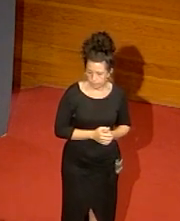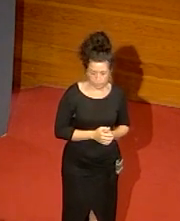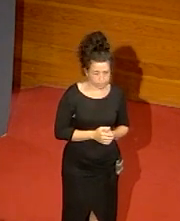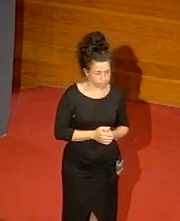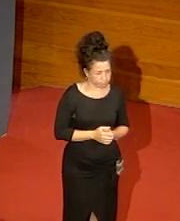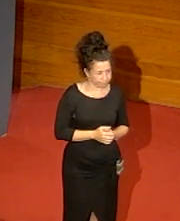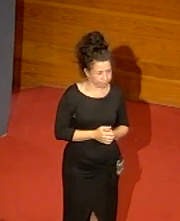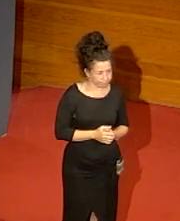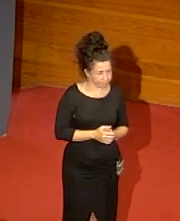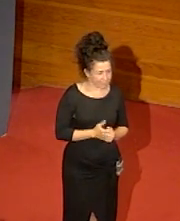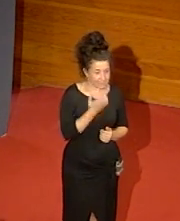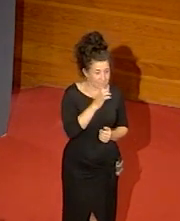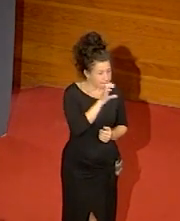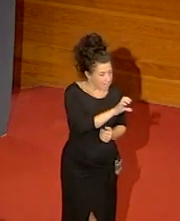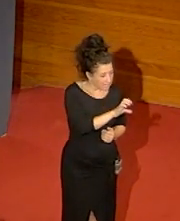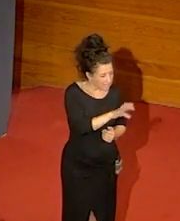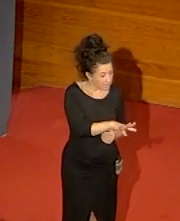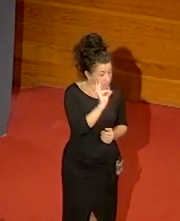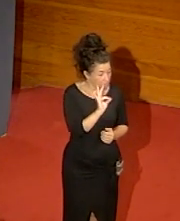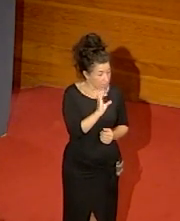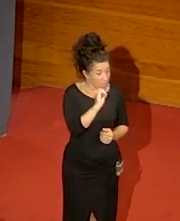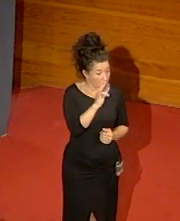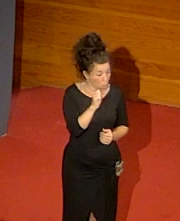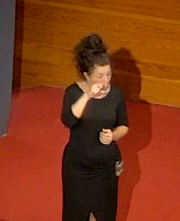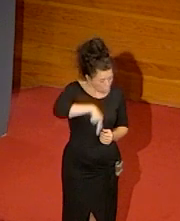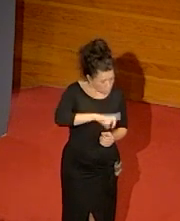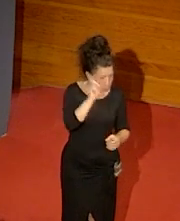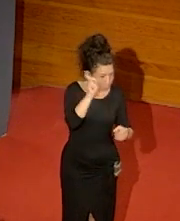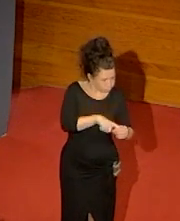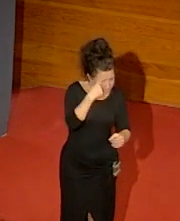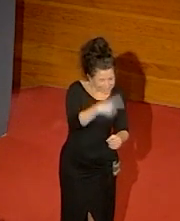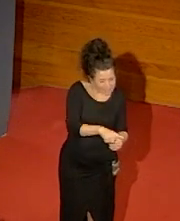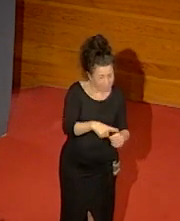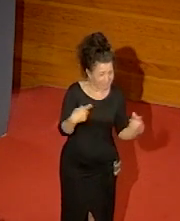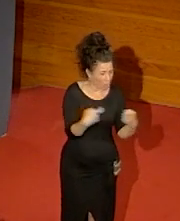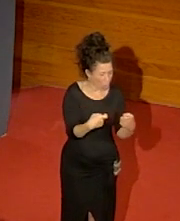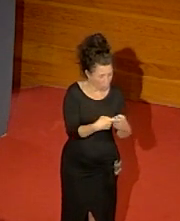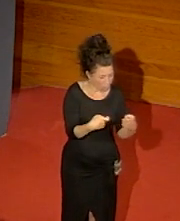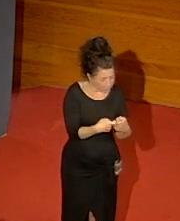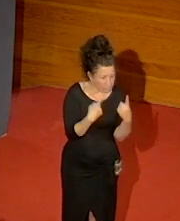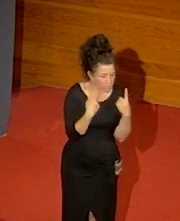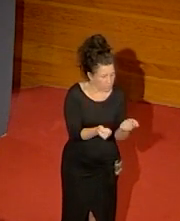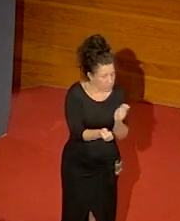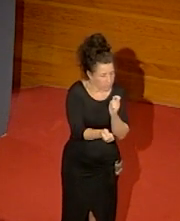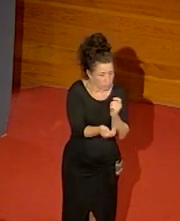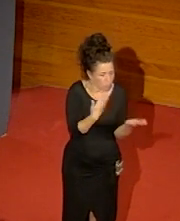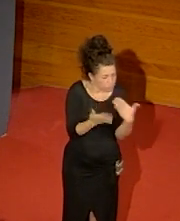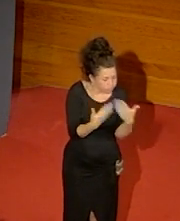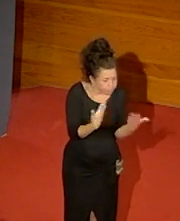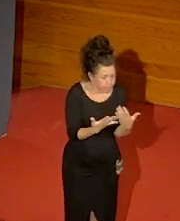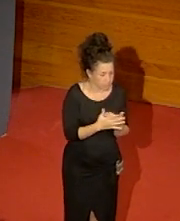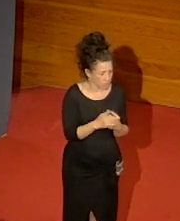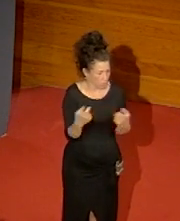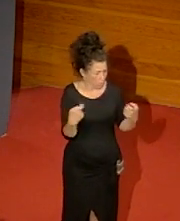Herrialde batek NATO-n sartzea erabakitzen duenean badaki gatazka sortuko duela eta elkarrizketa behar dugu ez gatazka.